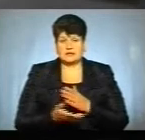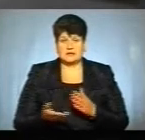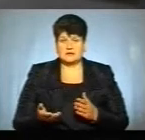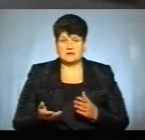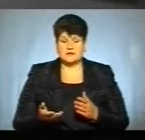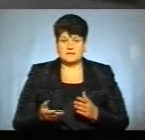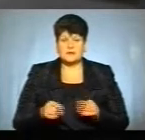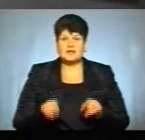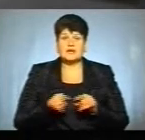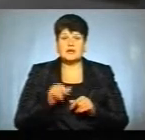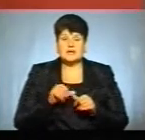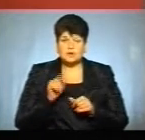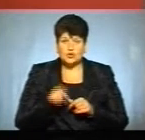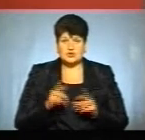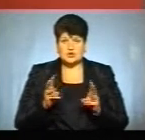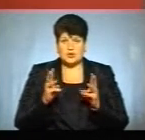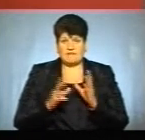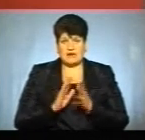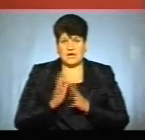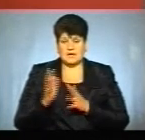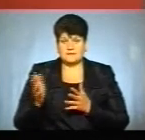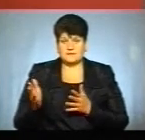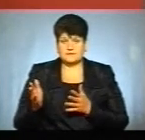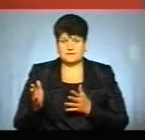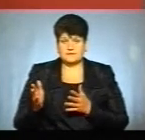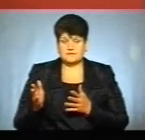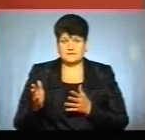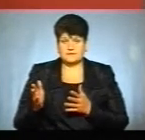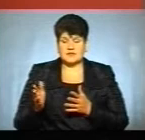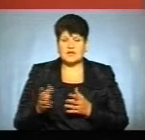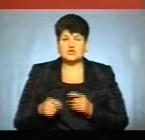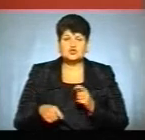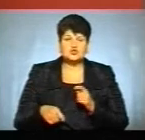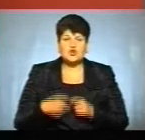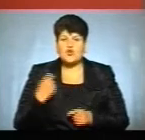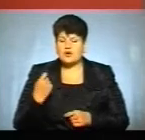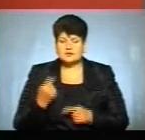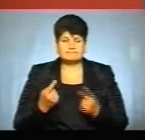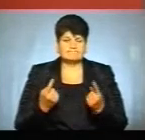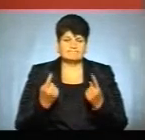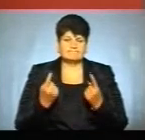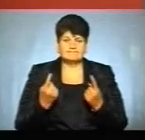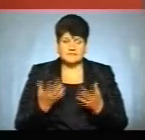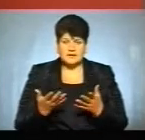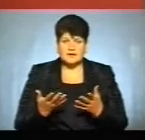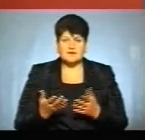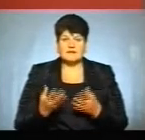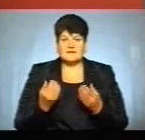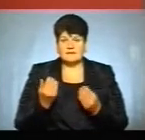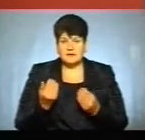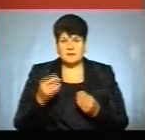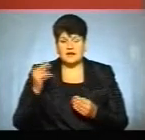ще й згорило стільки лісу. Тобто шкода однозначно. Вам вчені би